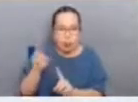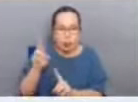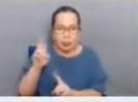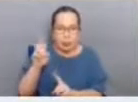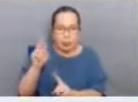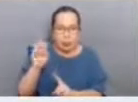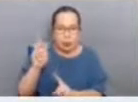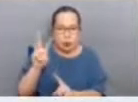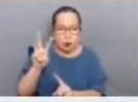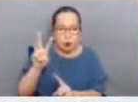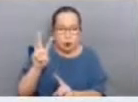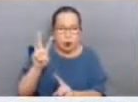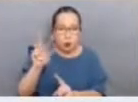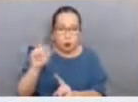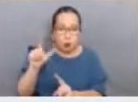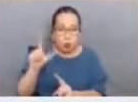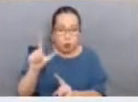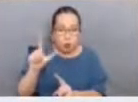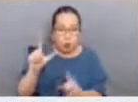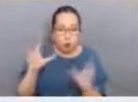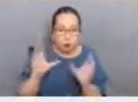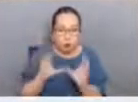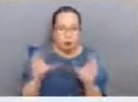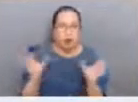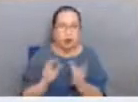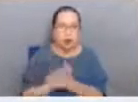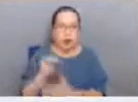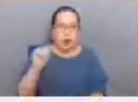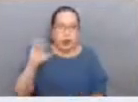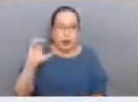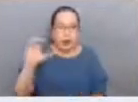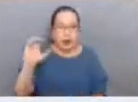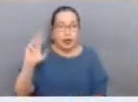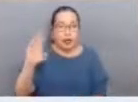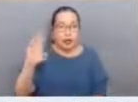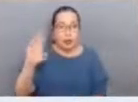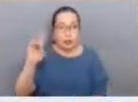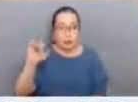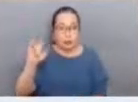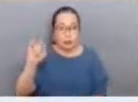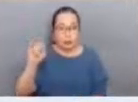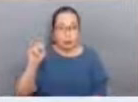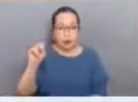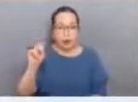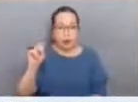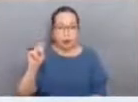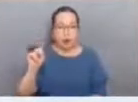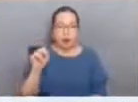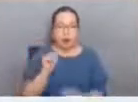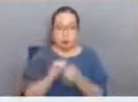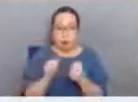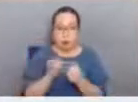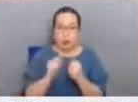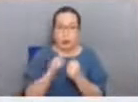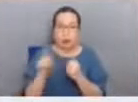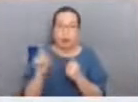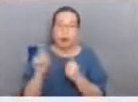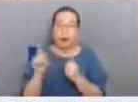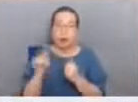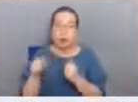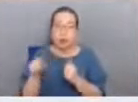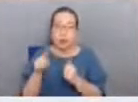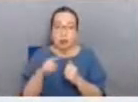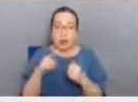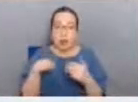done by the POEA to help alleviate the almost zero deployment of OFWs?